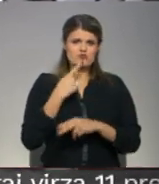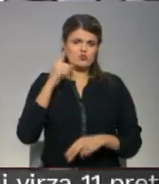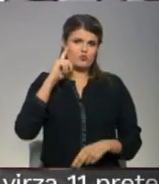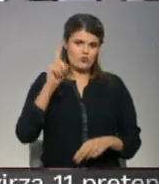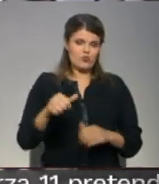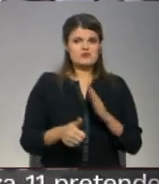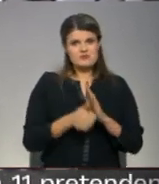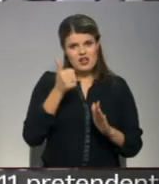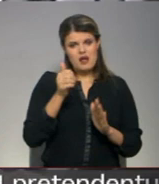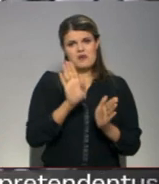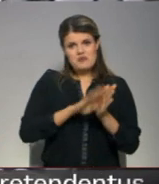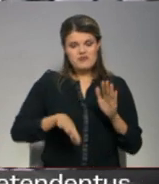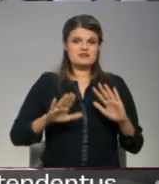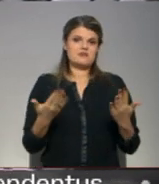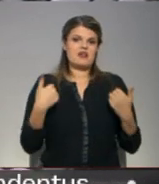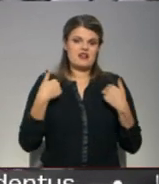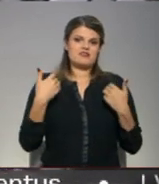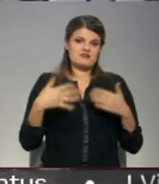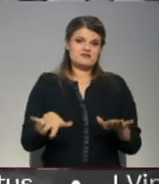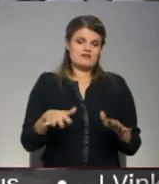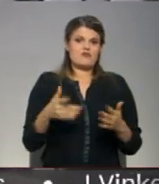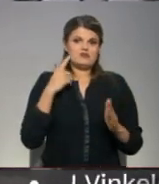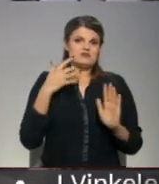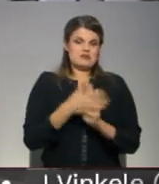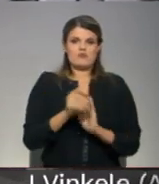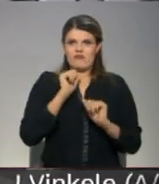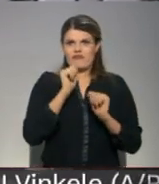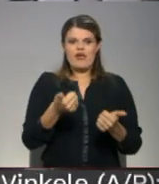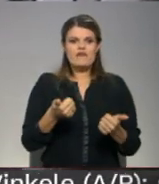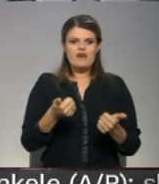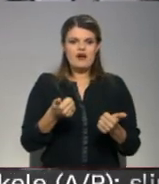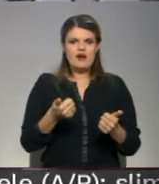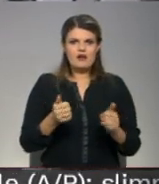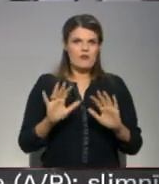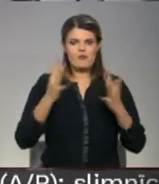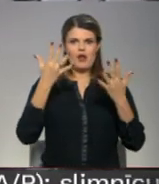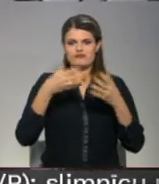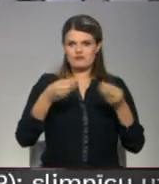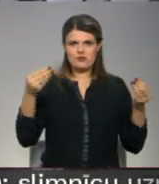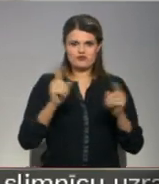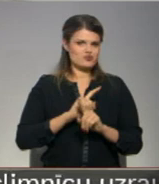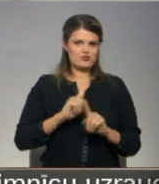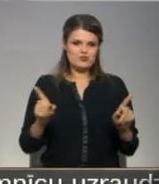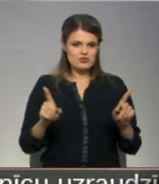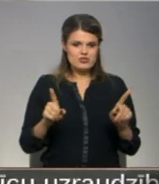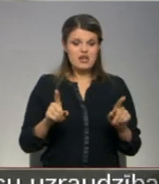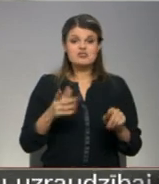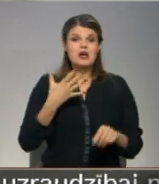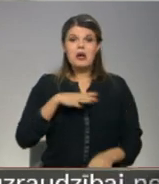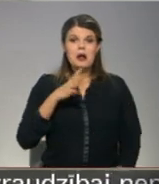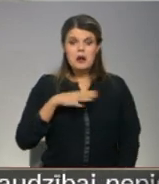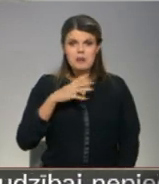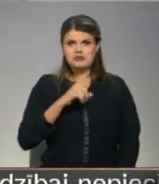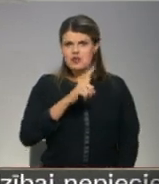labāk, ka būtu, ka nebūtu viņas, bet es jau var saprat, nevar jau, teiksim, šādi viņas pazust uzreiz. Iemesls,